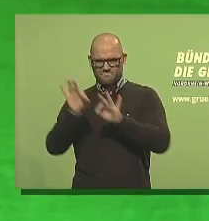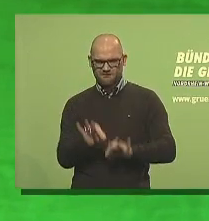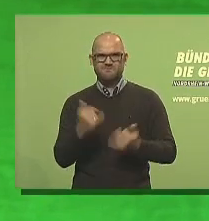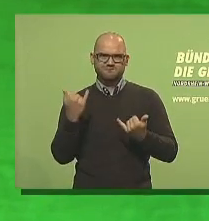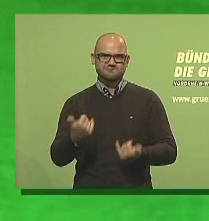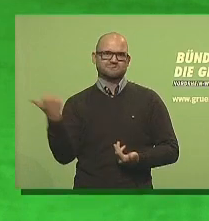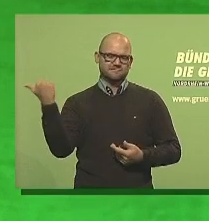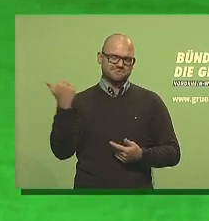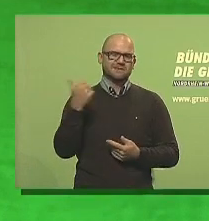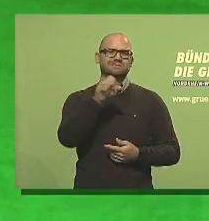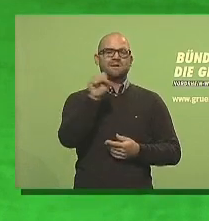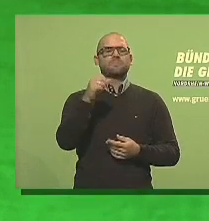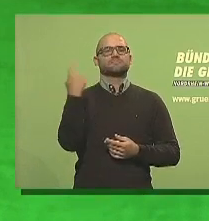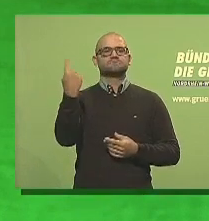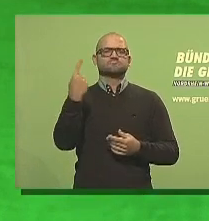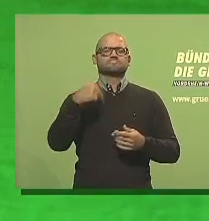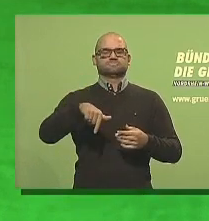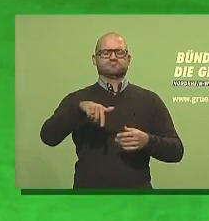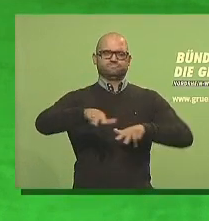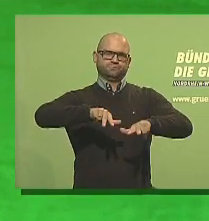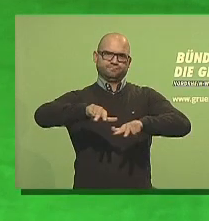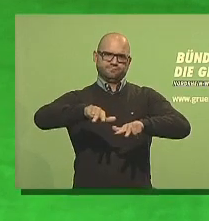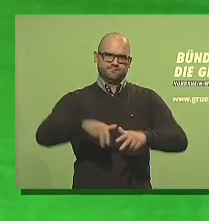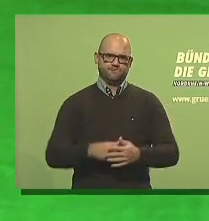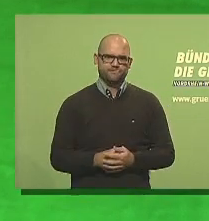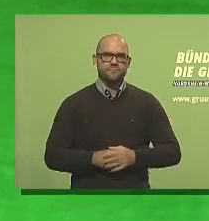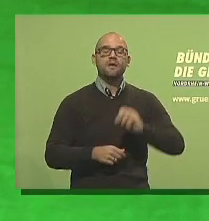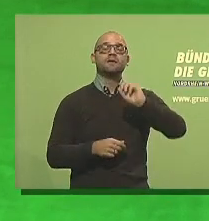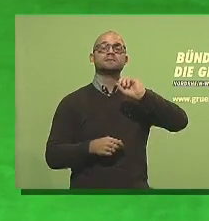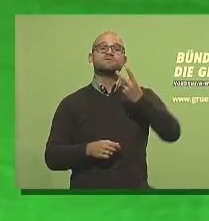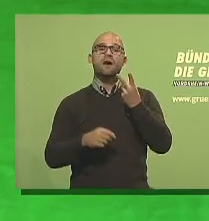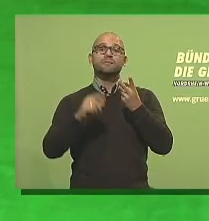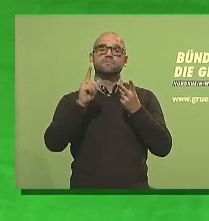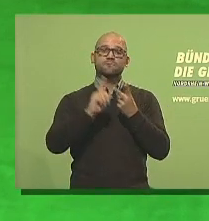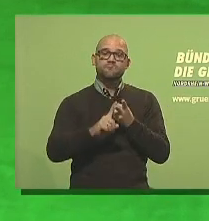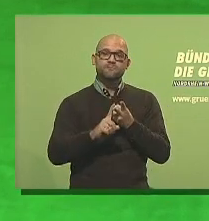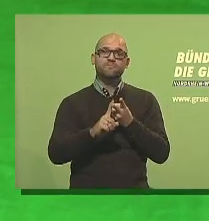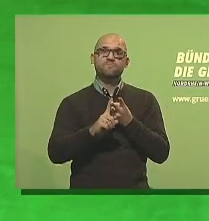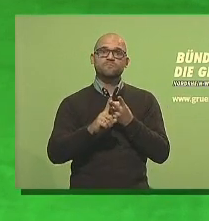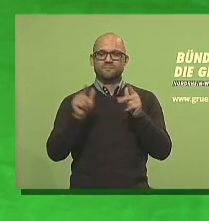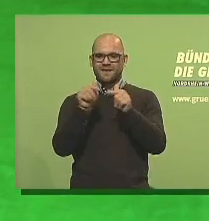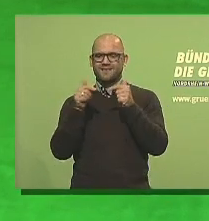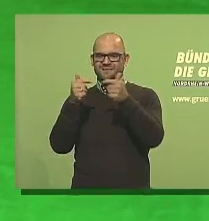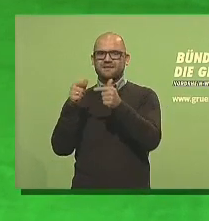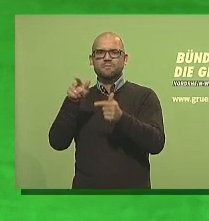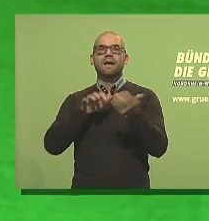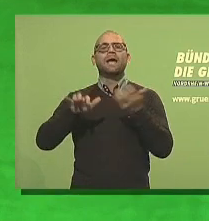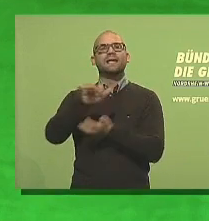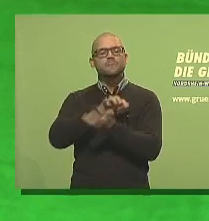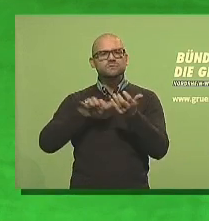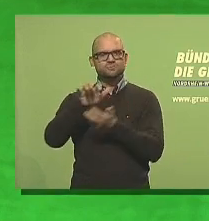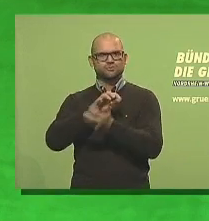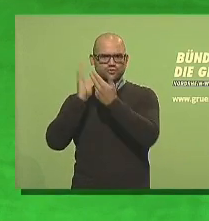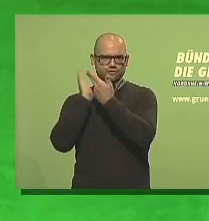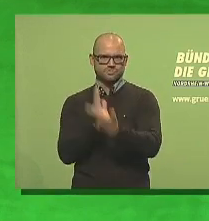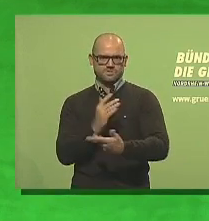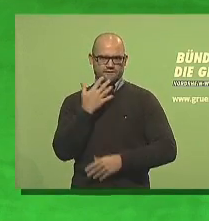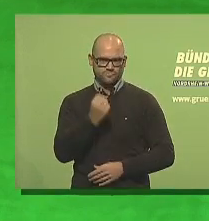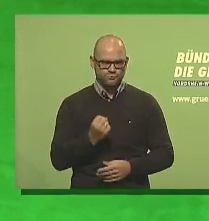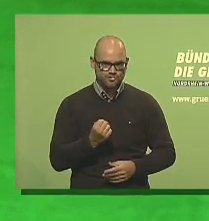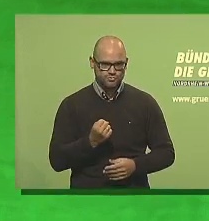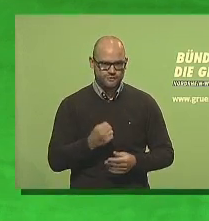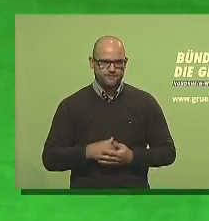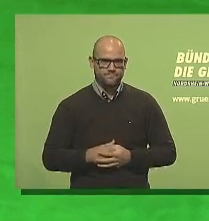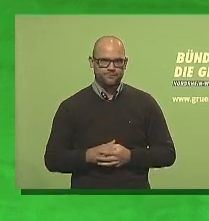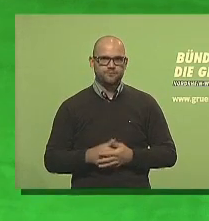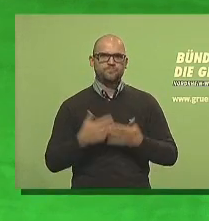des Landesparteitages. Als zweite Neuerung haben wir uns überlegt, ein gemischtes Team euch heute vorzustellen, nämlich ein gemischtes Team